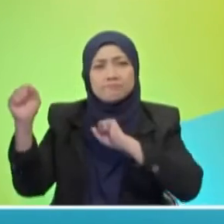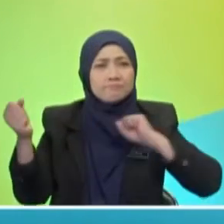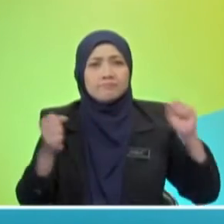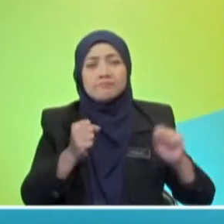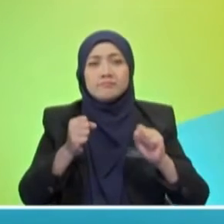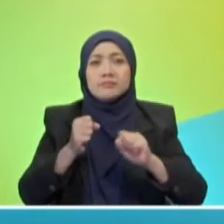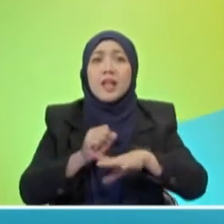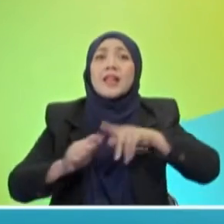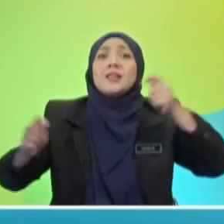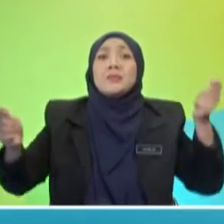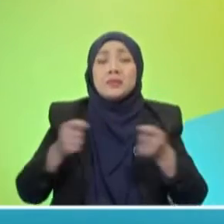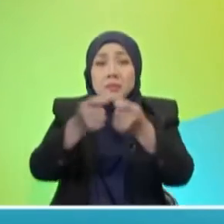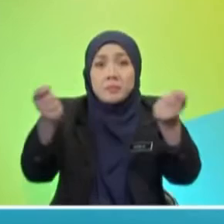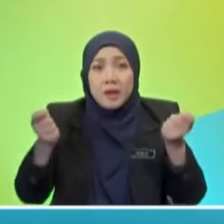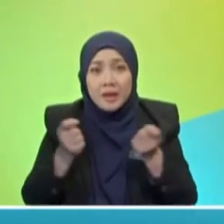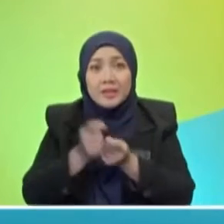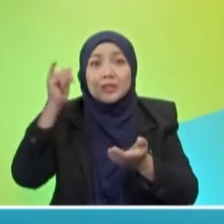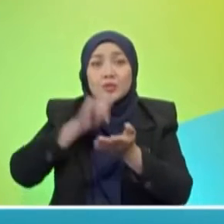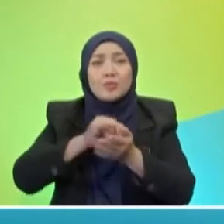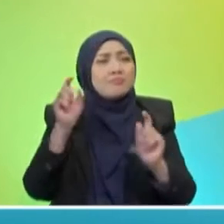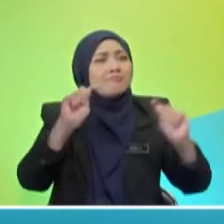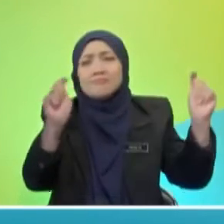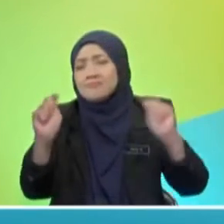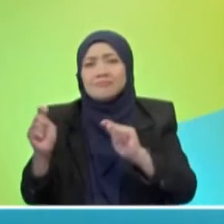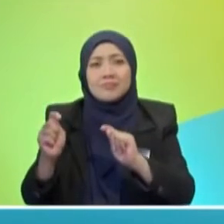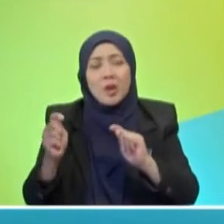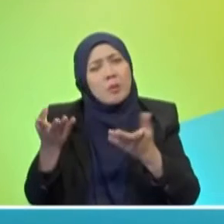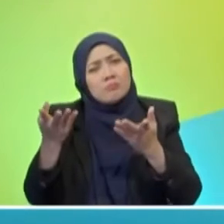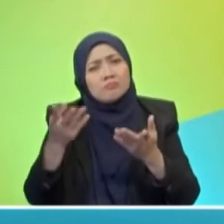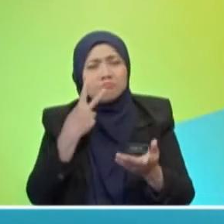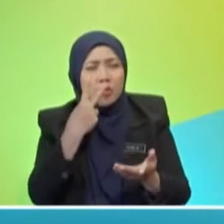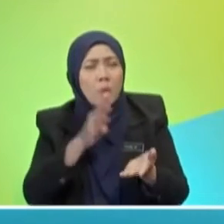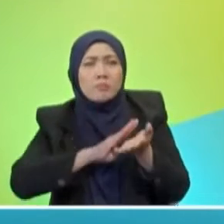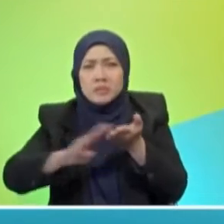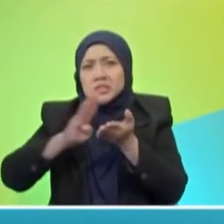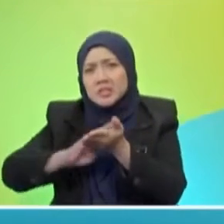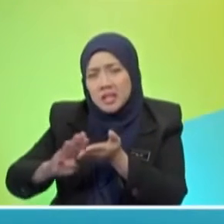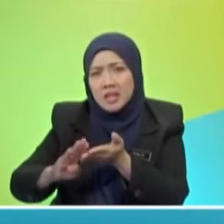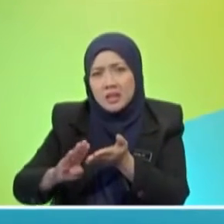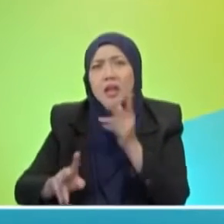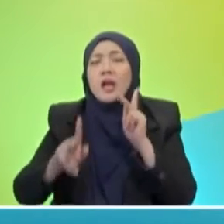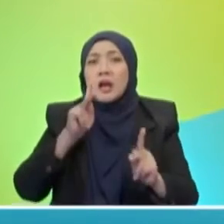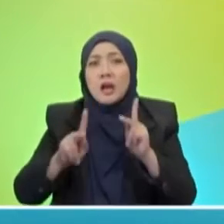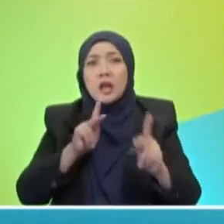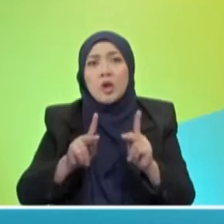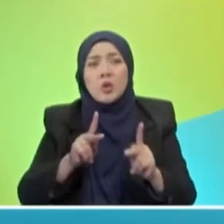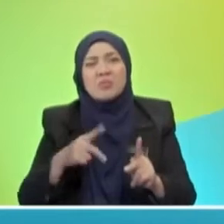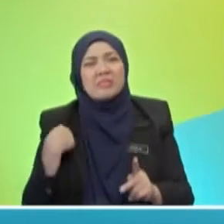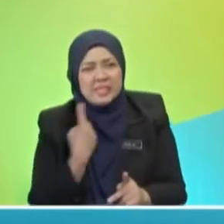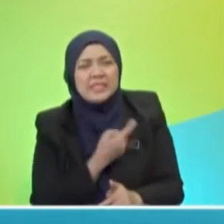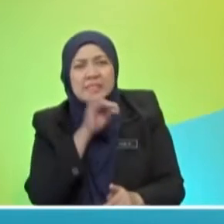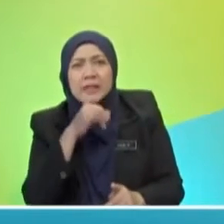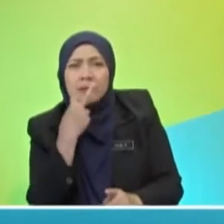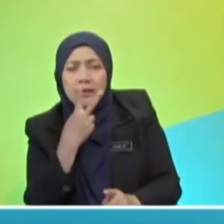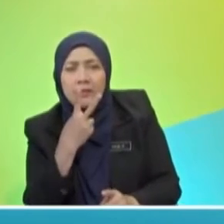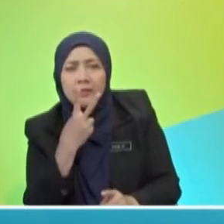Mira tengok, suasananya macam bersih, teratur. Itu kalau Mira tengok, tapi kita tengok jawapan murid-murid.